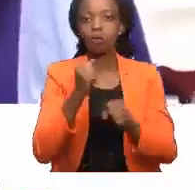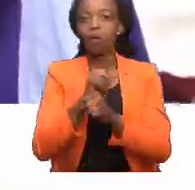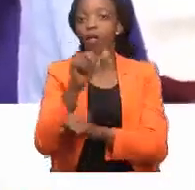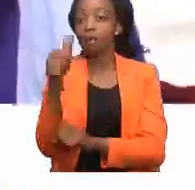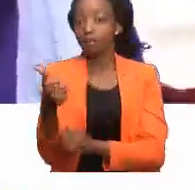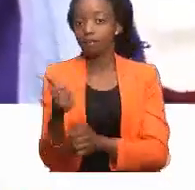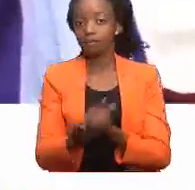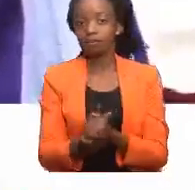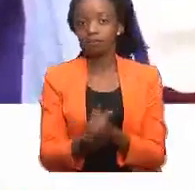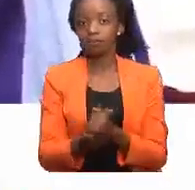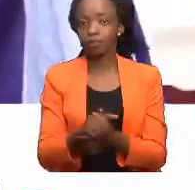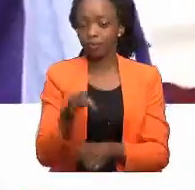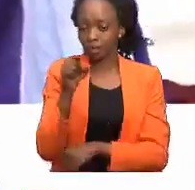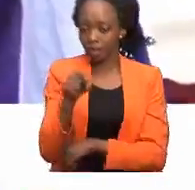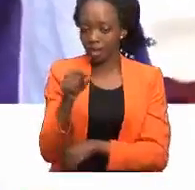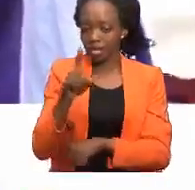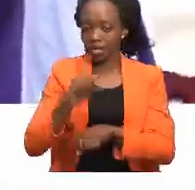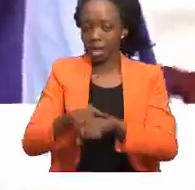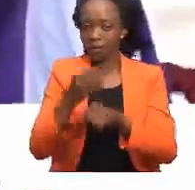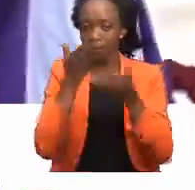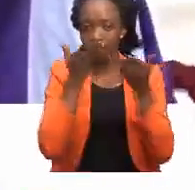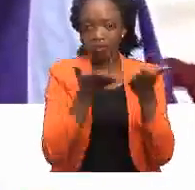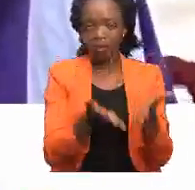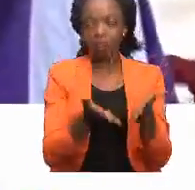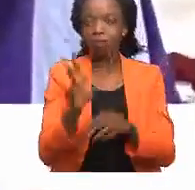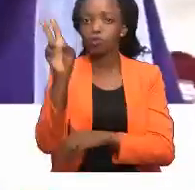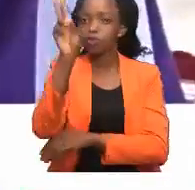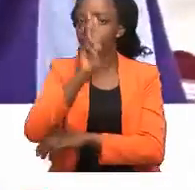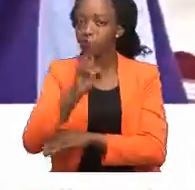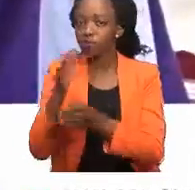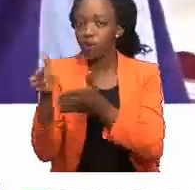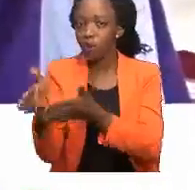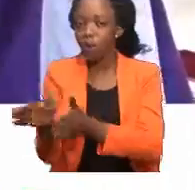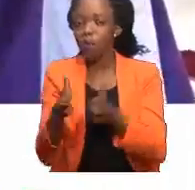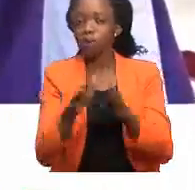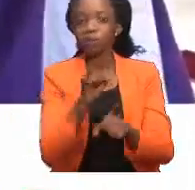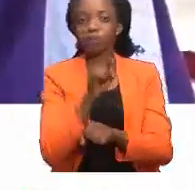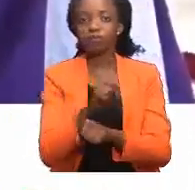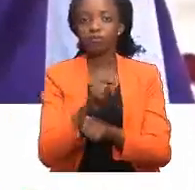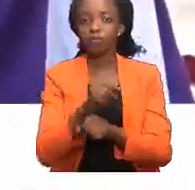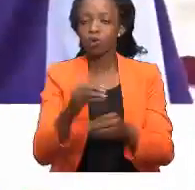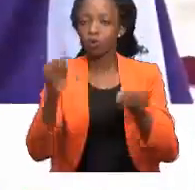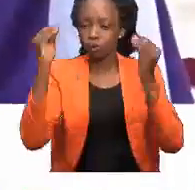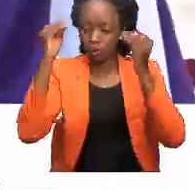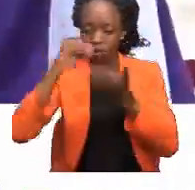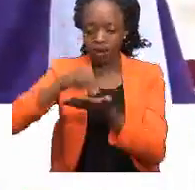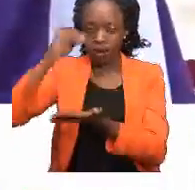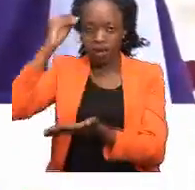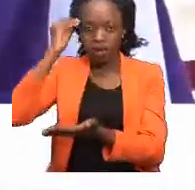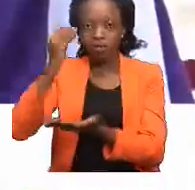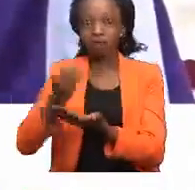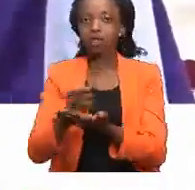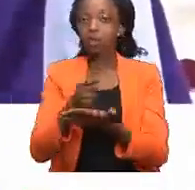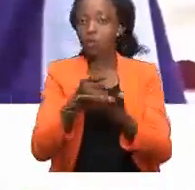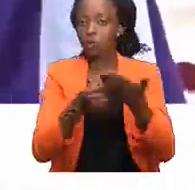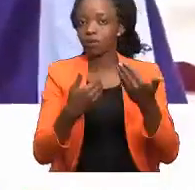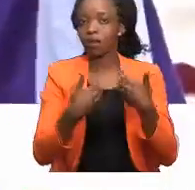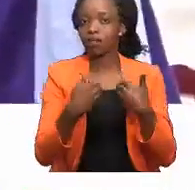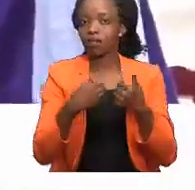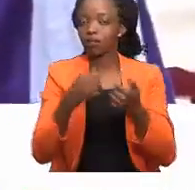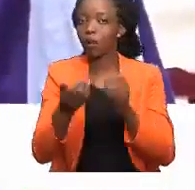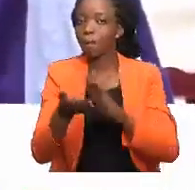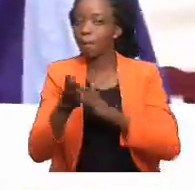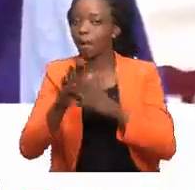kwamba hapa tukija basi tutumie hii fursa ya kujifunza zaidi ya kwamba ni vipi tunaweza